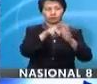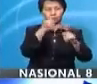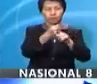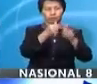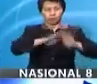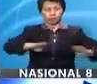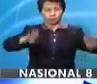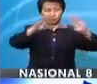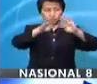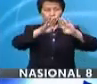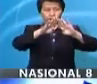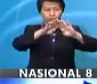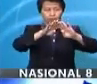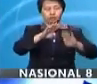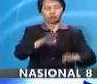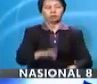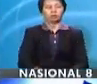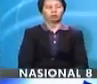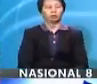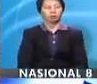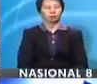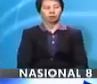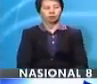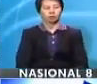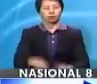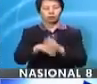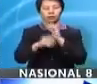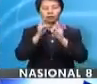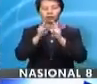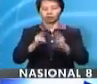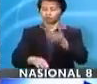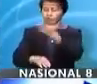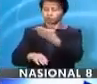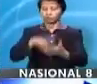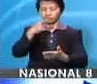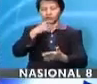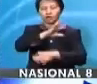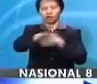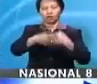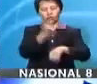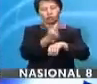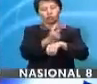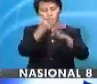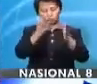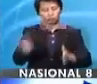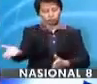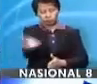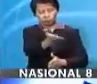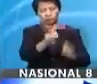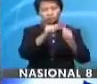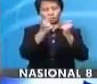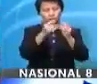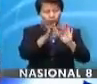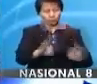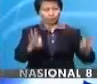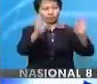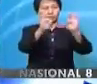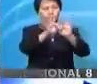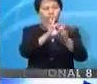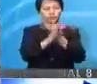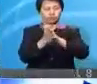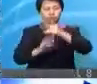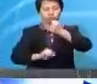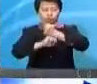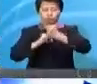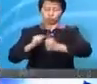Berita Ewal semasa, Abdul Muiz Syafi. Dalam ucapannya, beliau mengakui kesemua petugas tersebut adalah kelompok penting yang menjadi